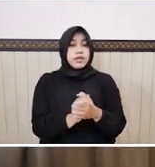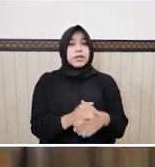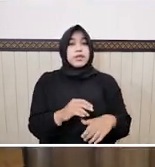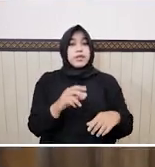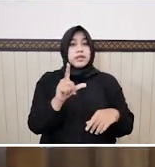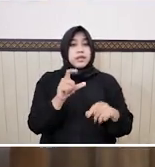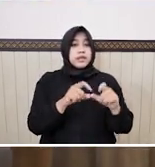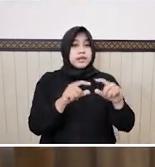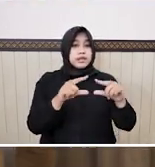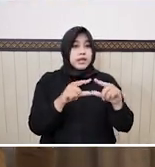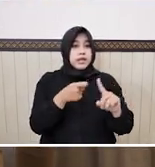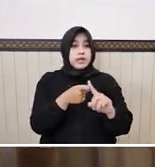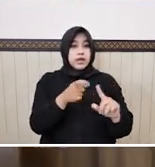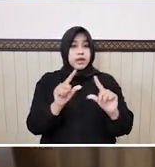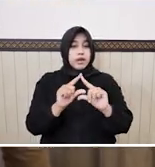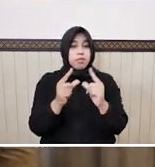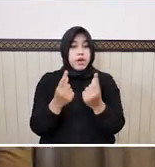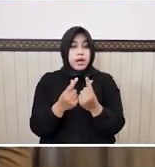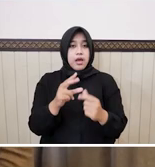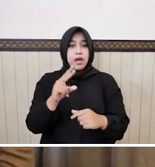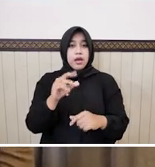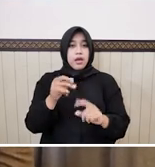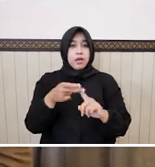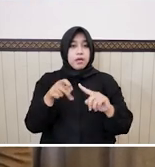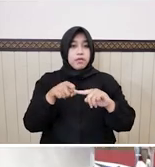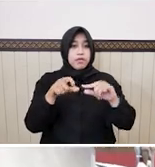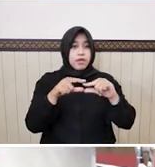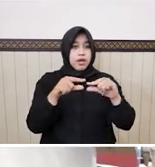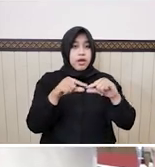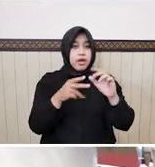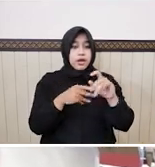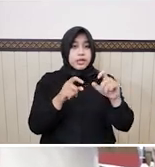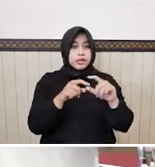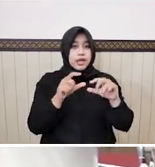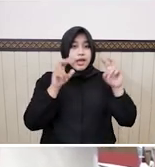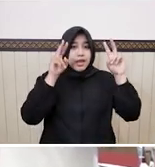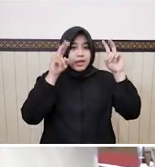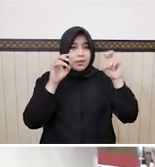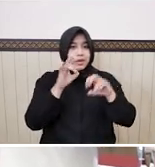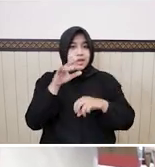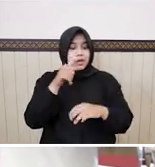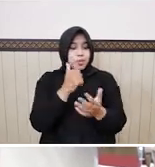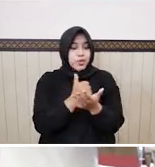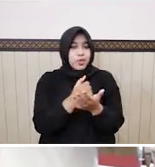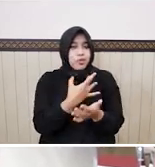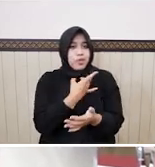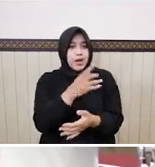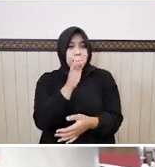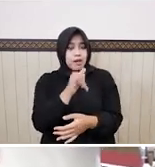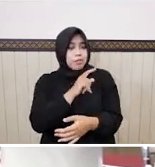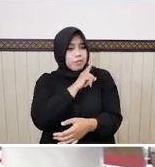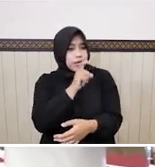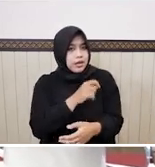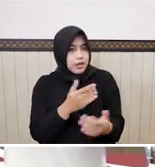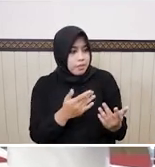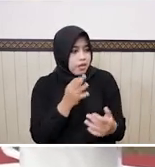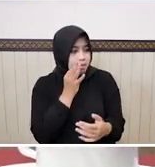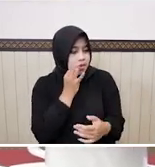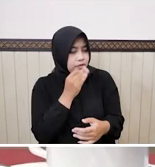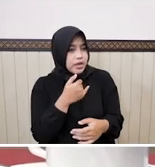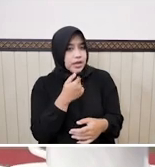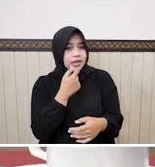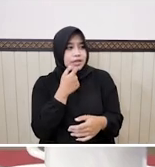Jogja Oh Themas yang harganya sangat menarik ya tadi pertanyaannya Gimana bisa